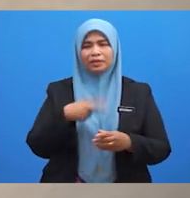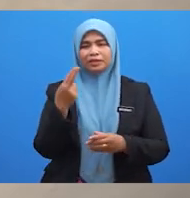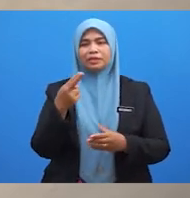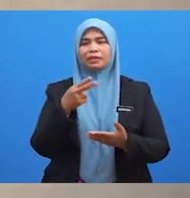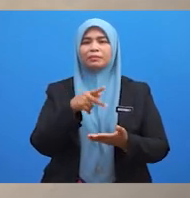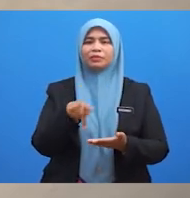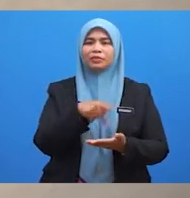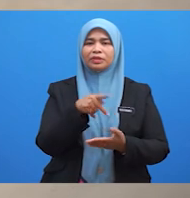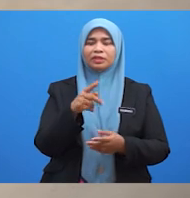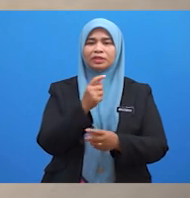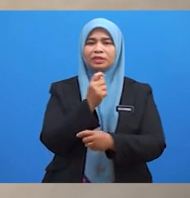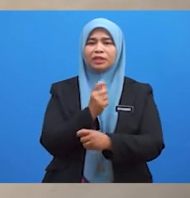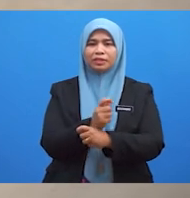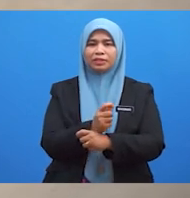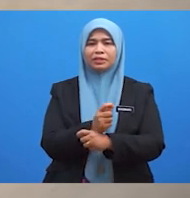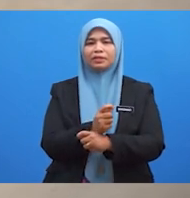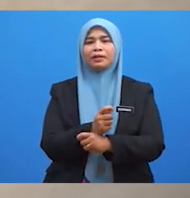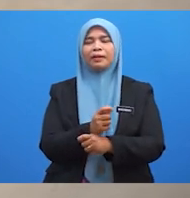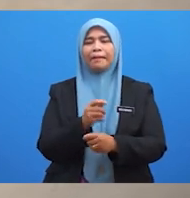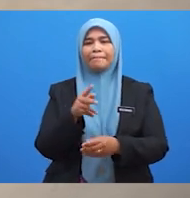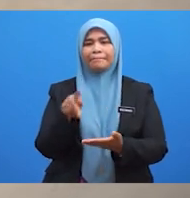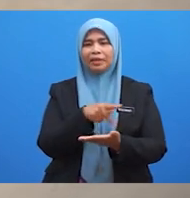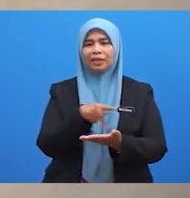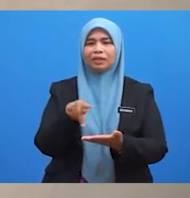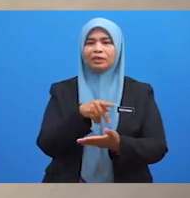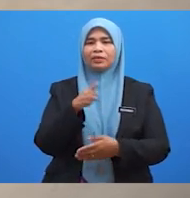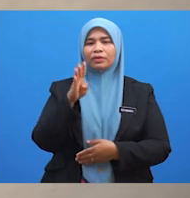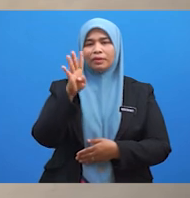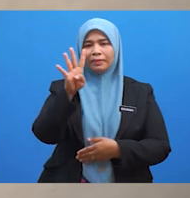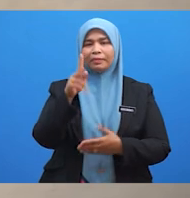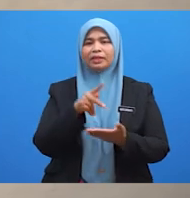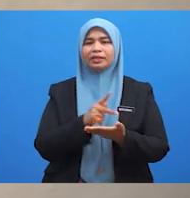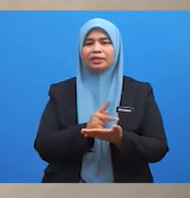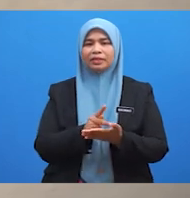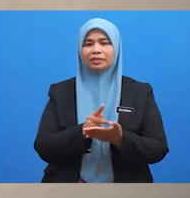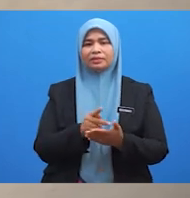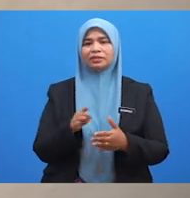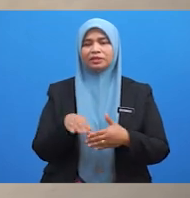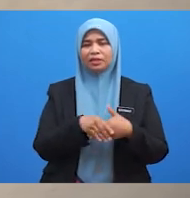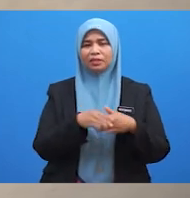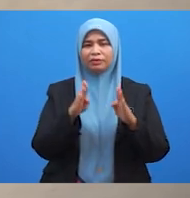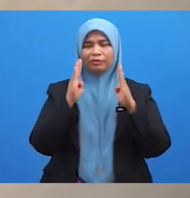menghasilkan puisi tradisional pantun empat kerat secara berpandu.